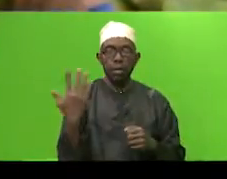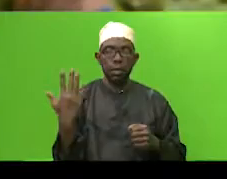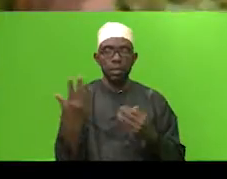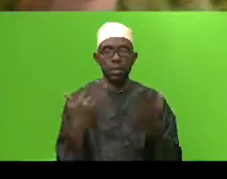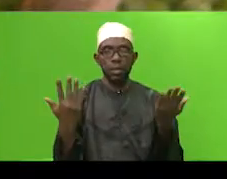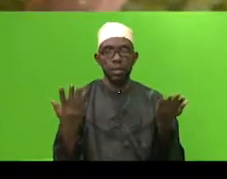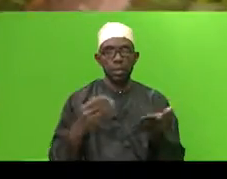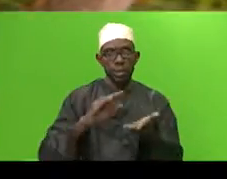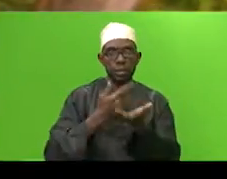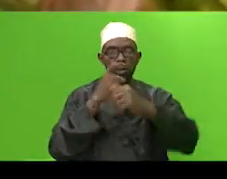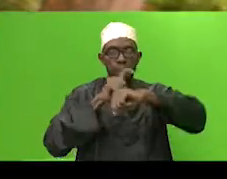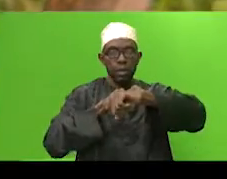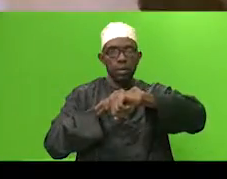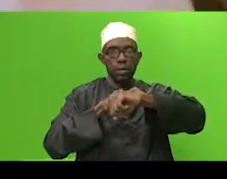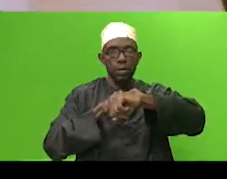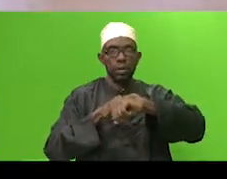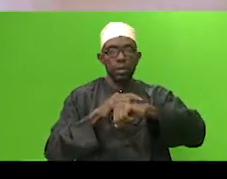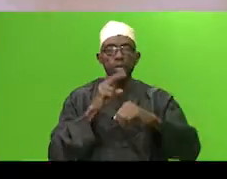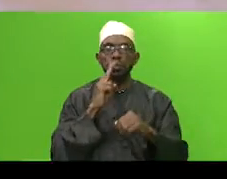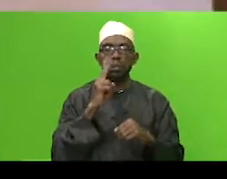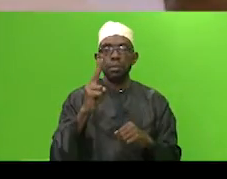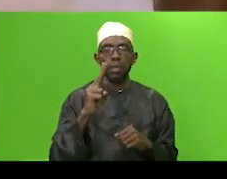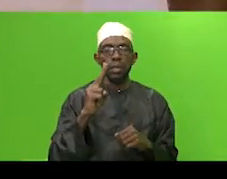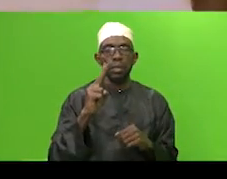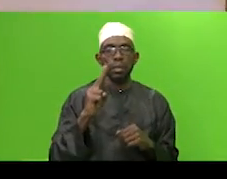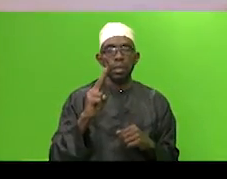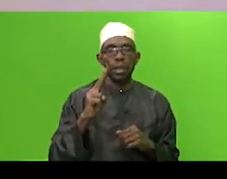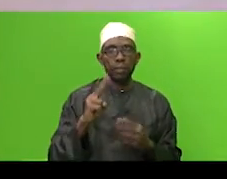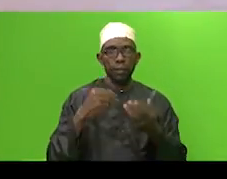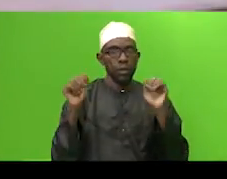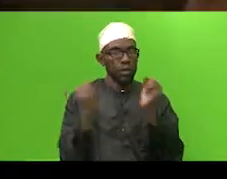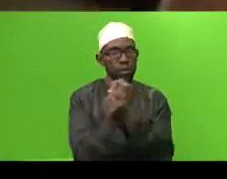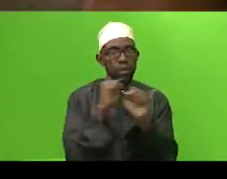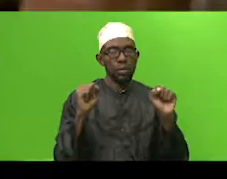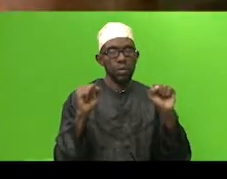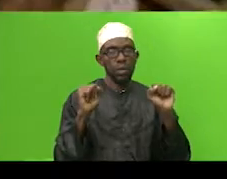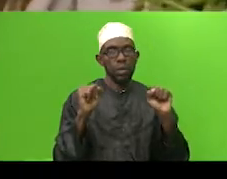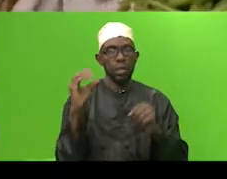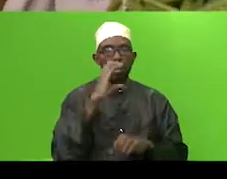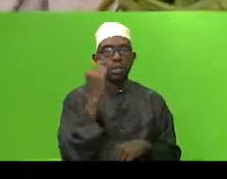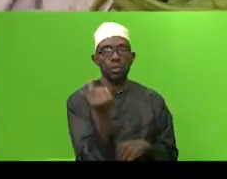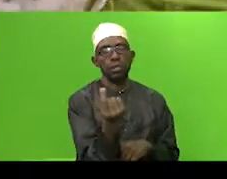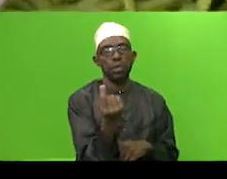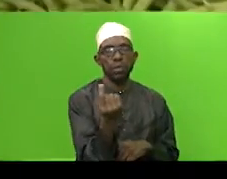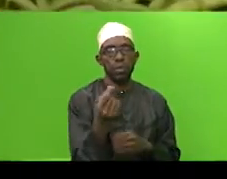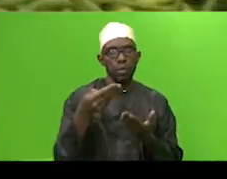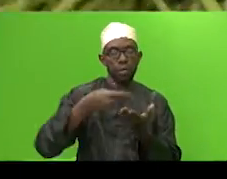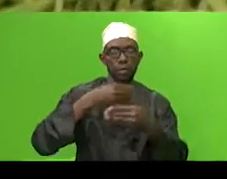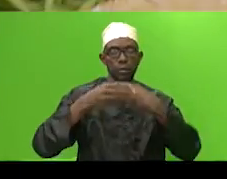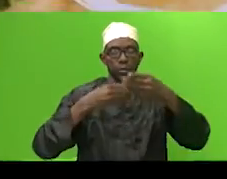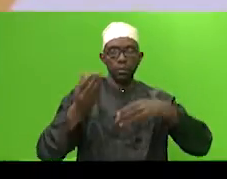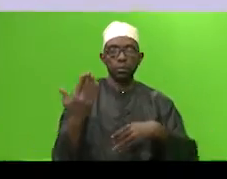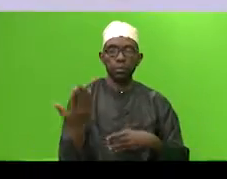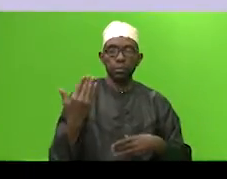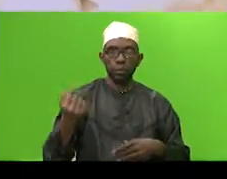sometimes zinaenda kama shilingi 200. Na uwezi customer wachache utafungia kwa hizo